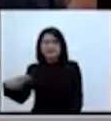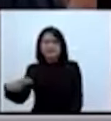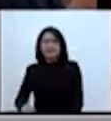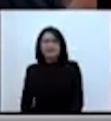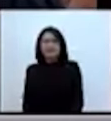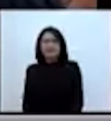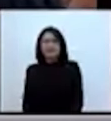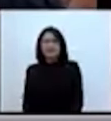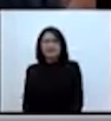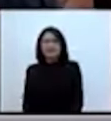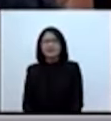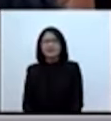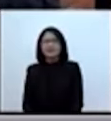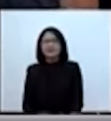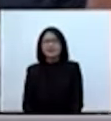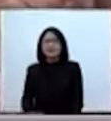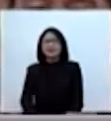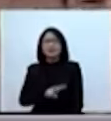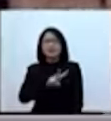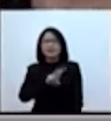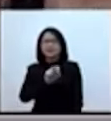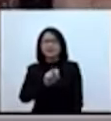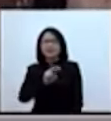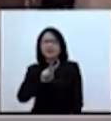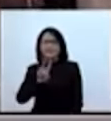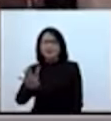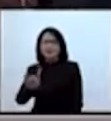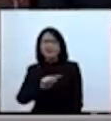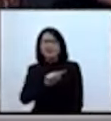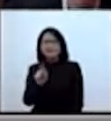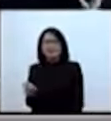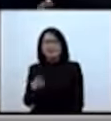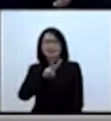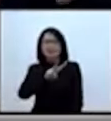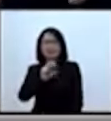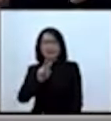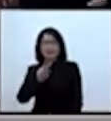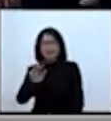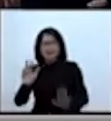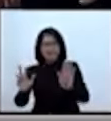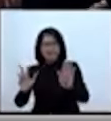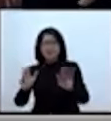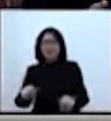sidang paripurna MPR di Gedung Parlemen Jakarta pada Minggu 20 Oktober. Jokowi tampak